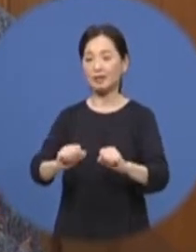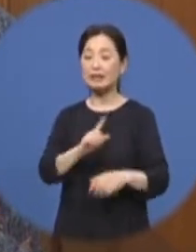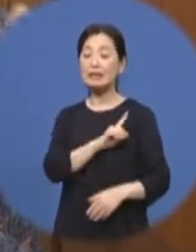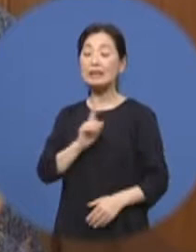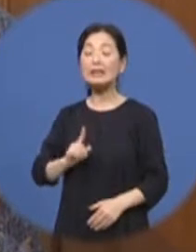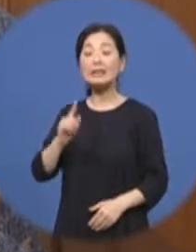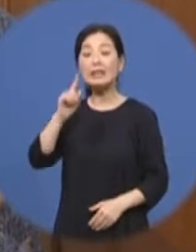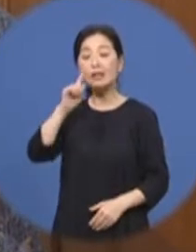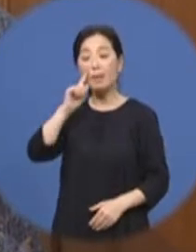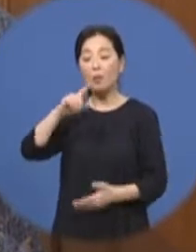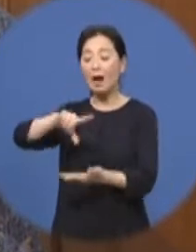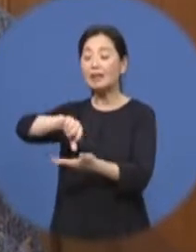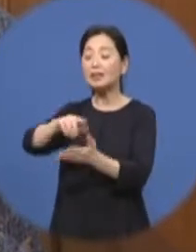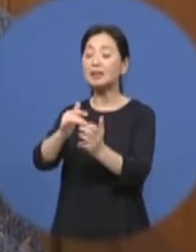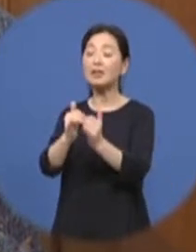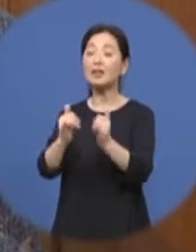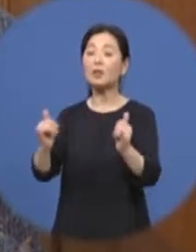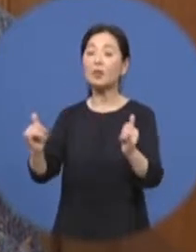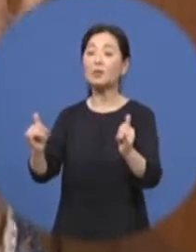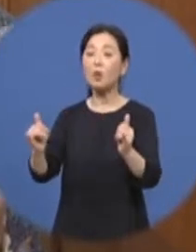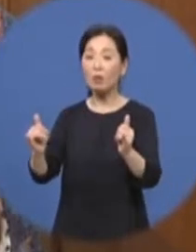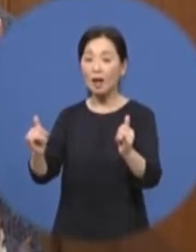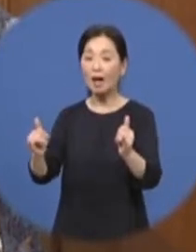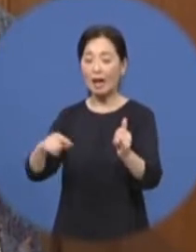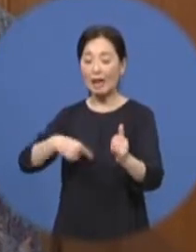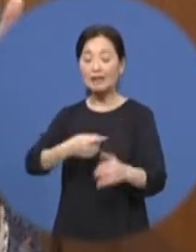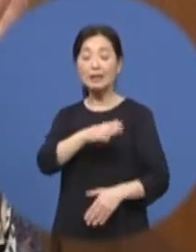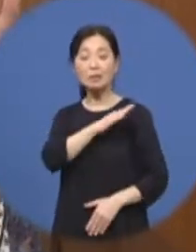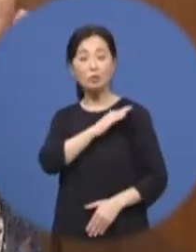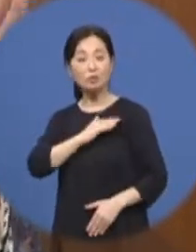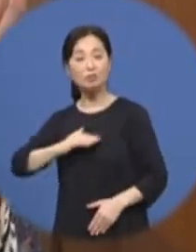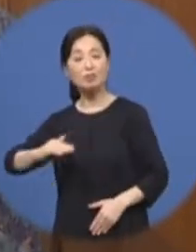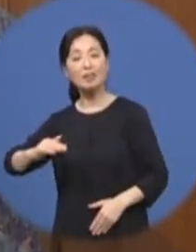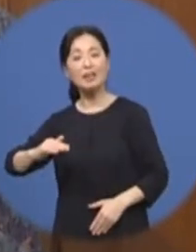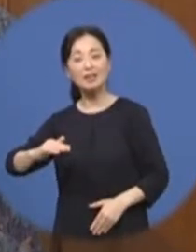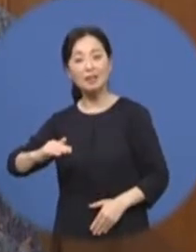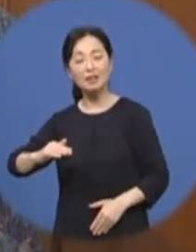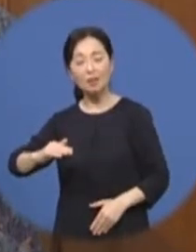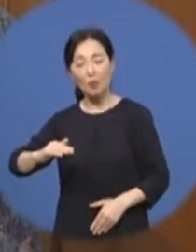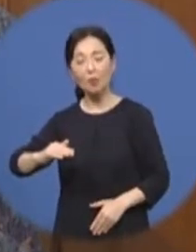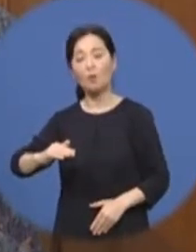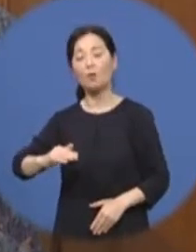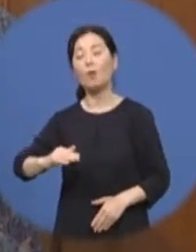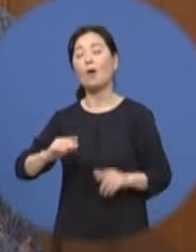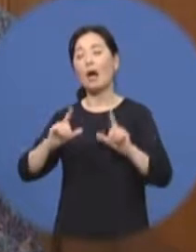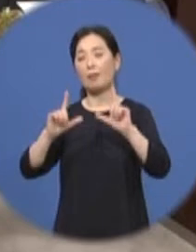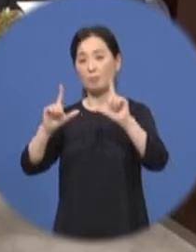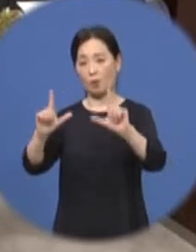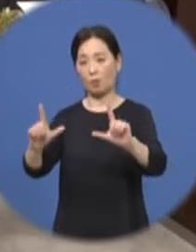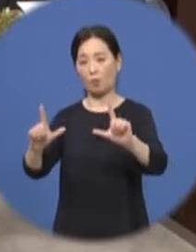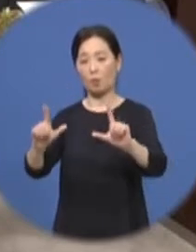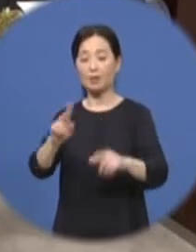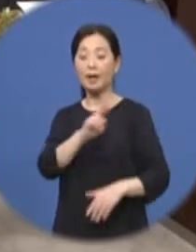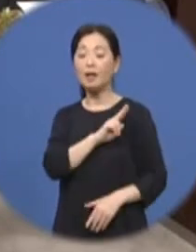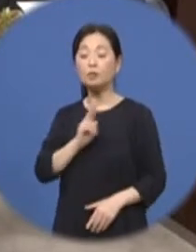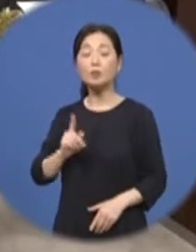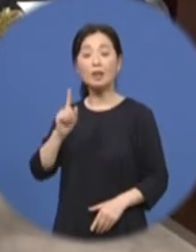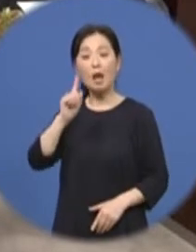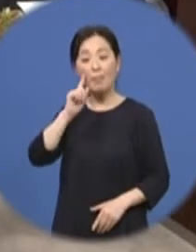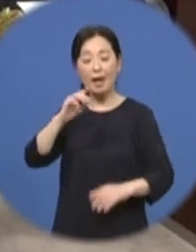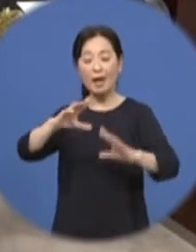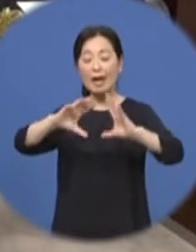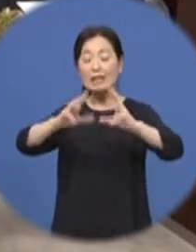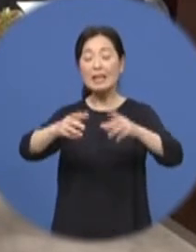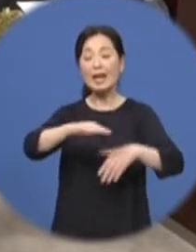目は地域の人の自分たちのパフォーマンスを見せてもらう日、で次の日に世界の人たちが